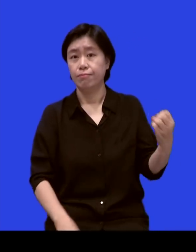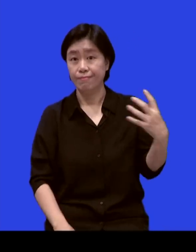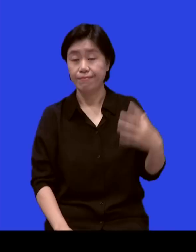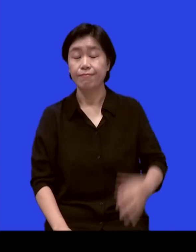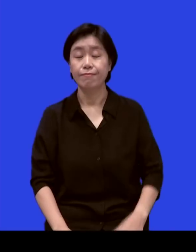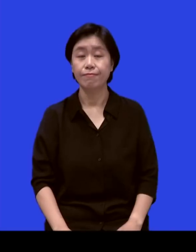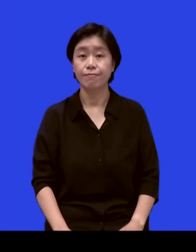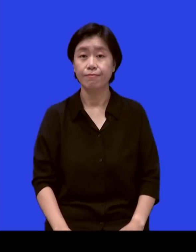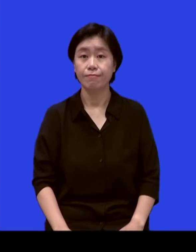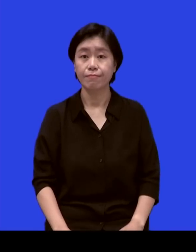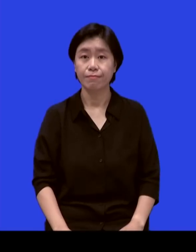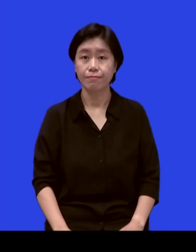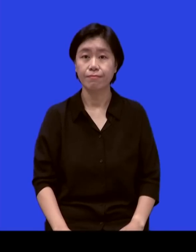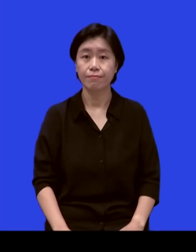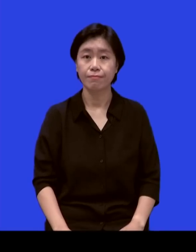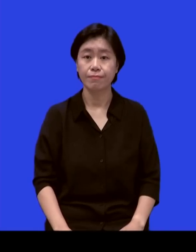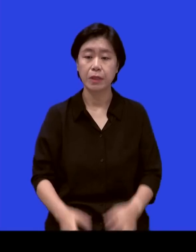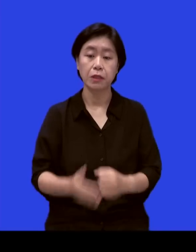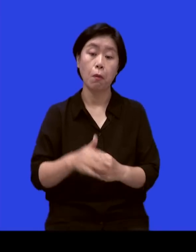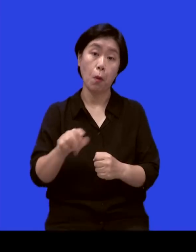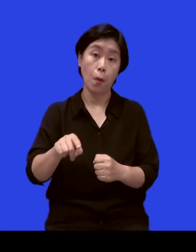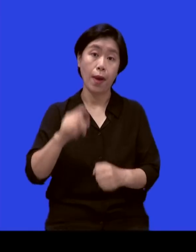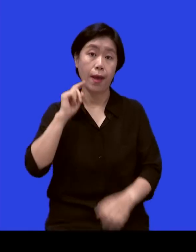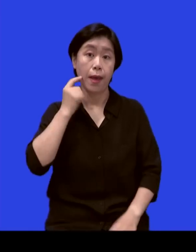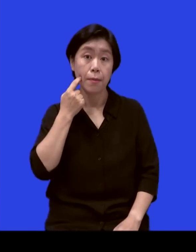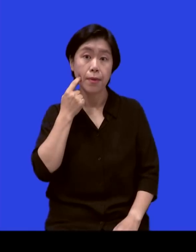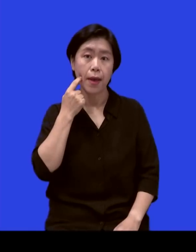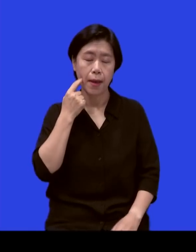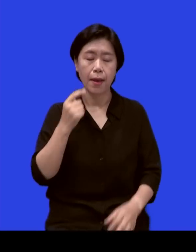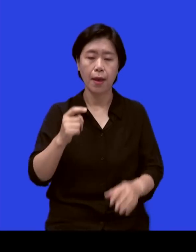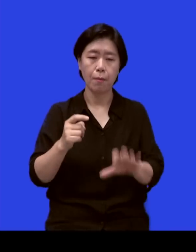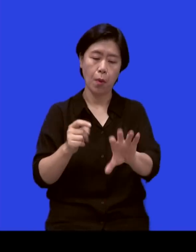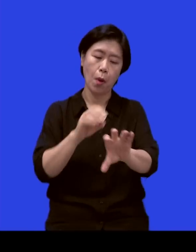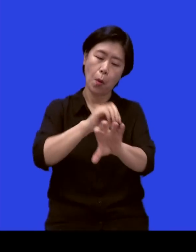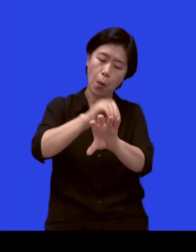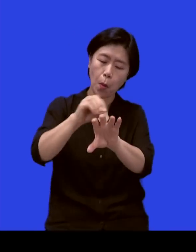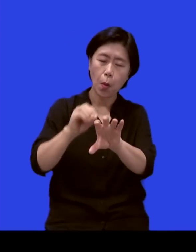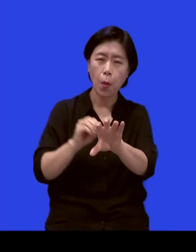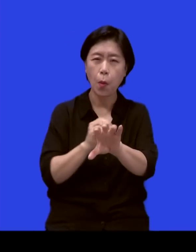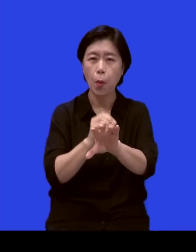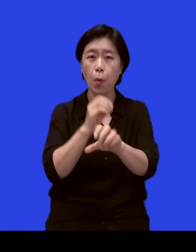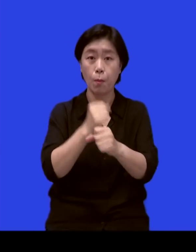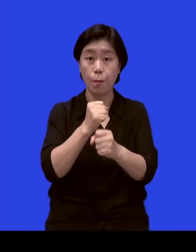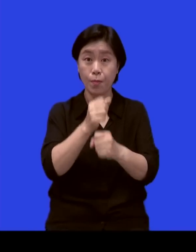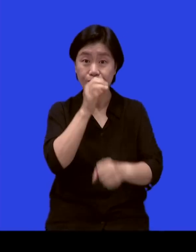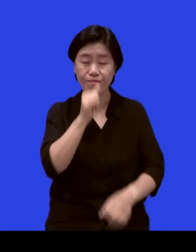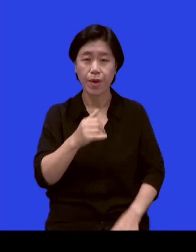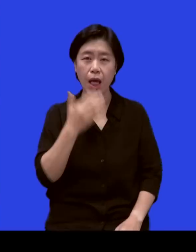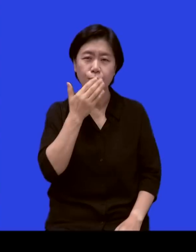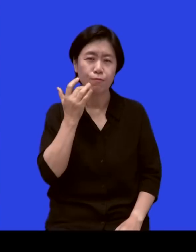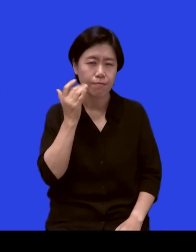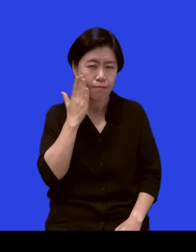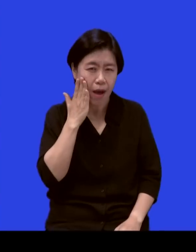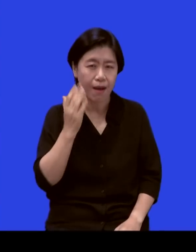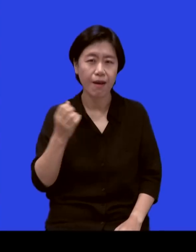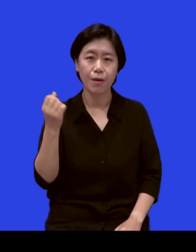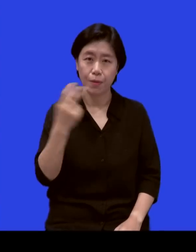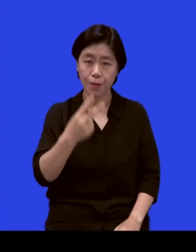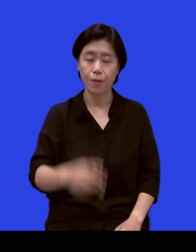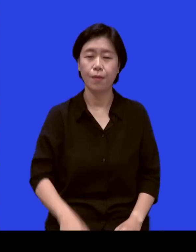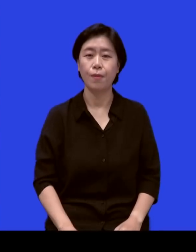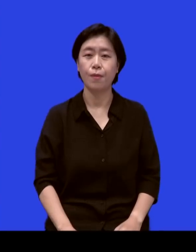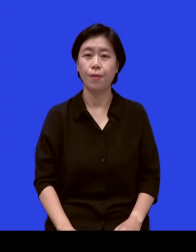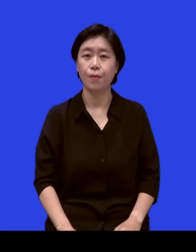이 가면을 이제 그 앞에다가 이제 데코를 한 거예요. 네. 그때 당시 이제 강균성 씨 뭐 예. 그 꿀벌 뭐 예. 처음 나왔던 초창기.